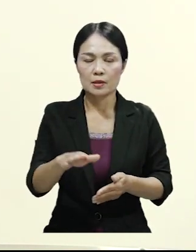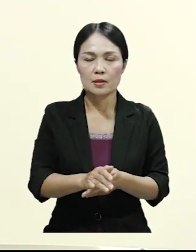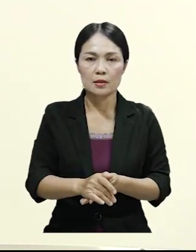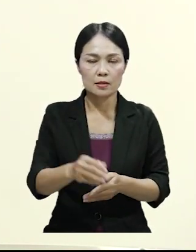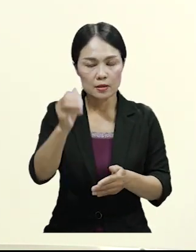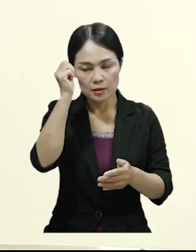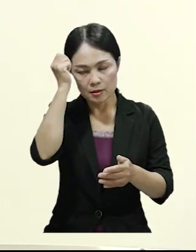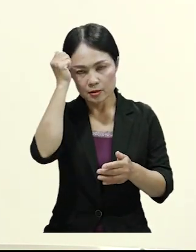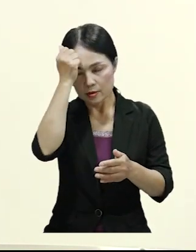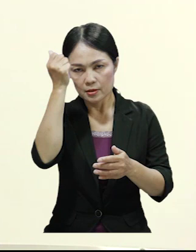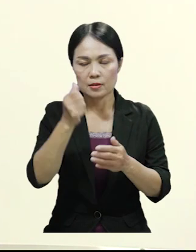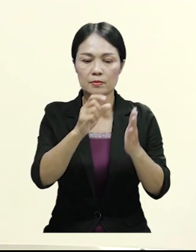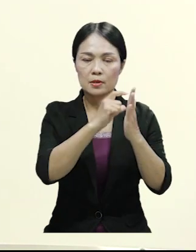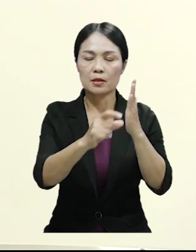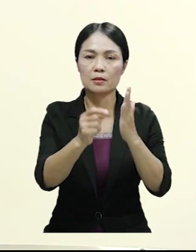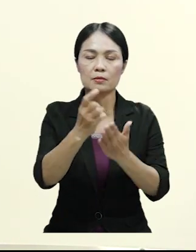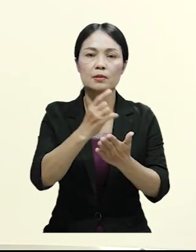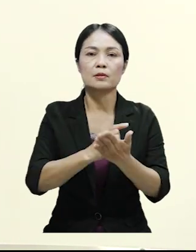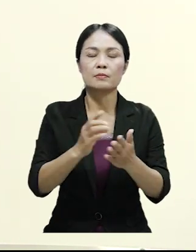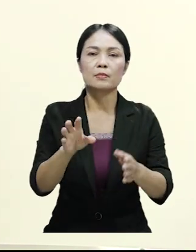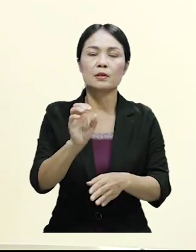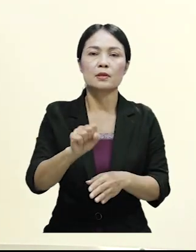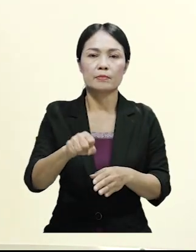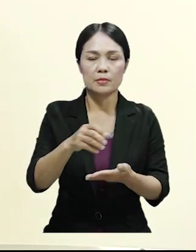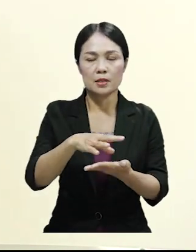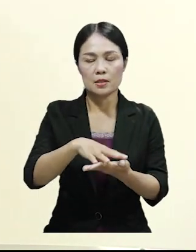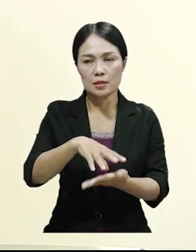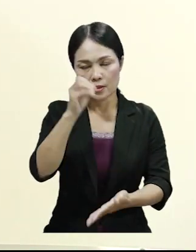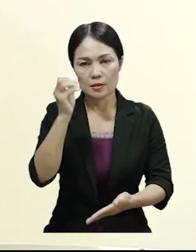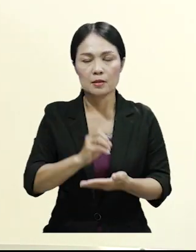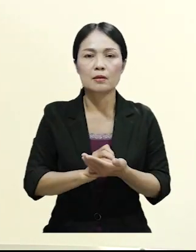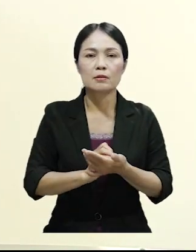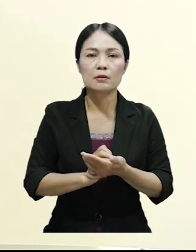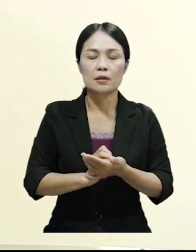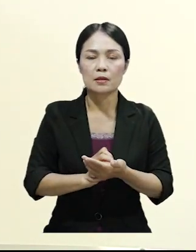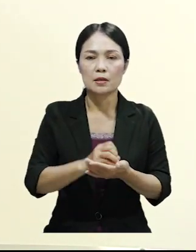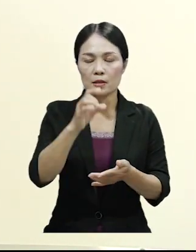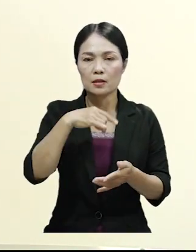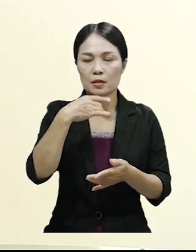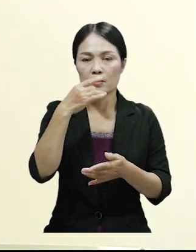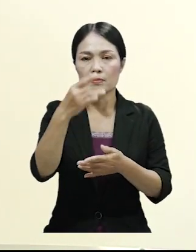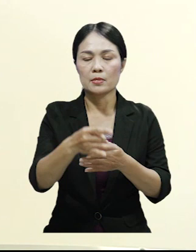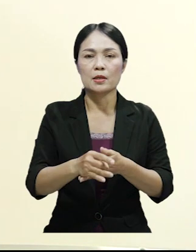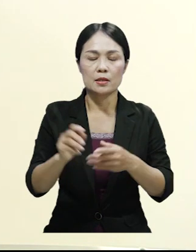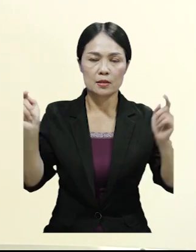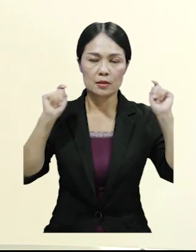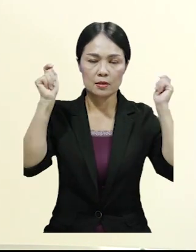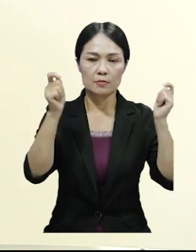ងមេរៀនបានទេបាទគឺយើងរៀនអំពីការពិពណ៌នាអំពីពិធី